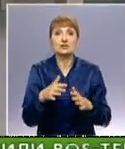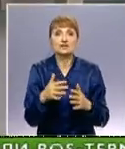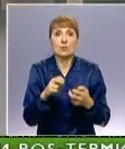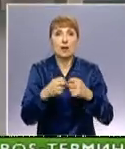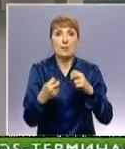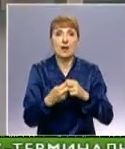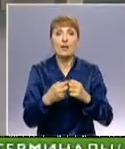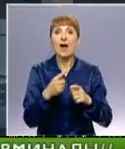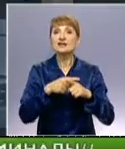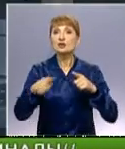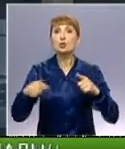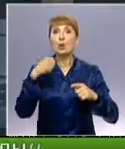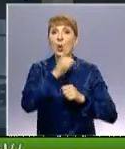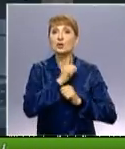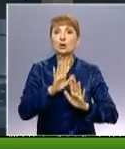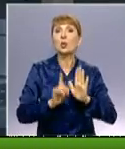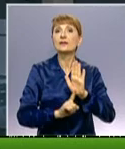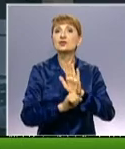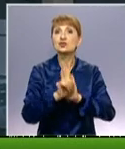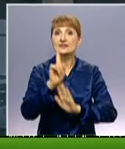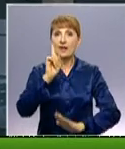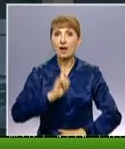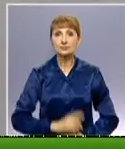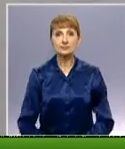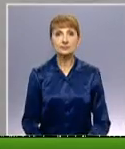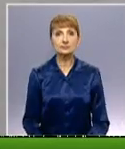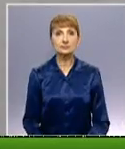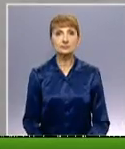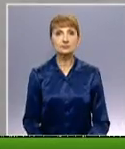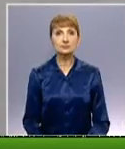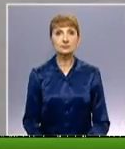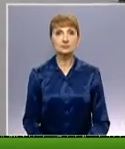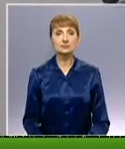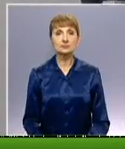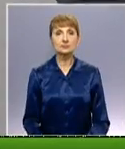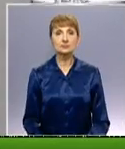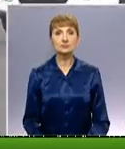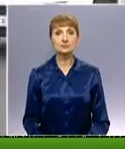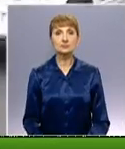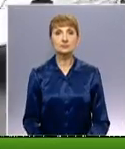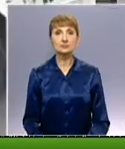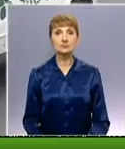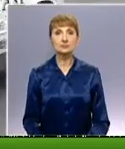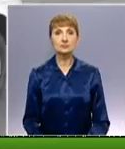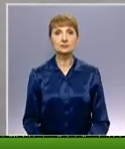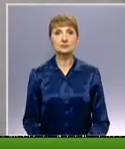клиентов. А ведь сезон отдыха только начался. Дермат Муталипов, Рашидин Якупов, телеканал «Алматы».